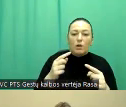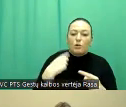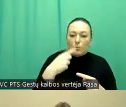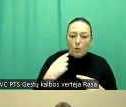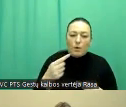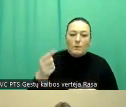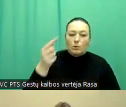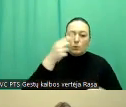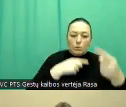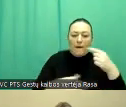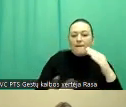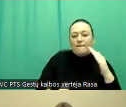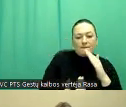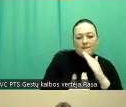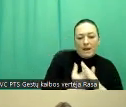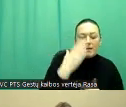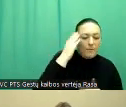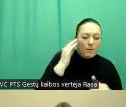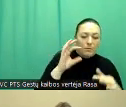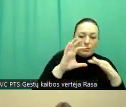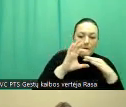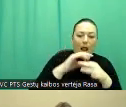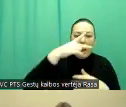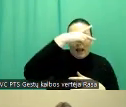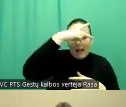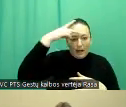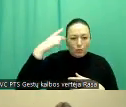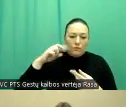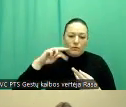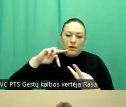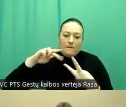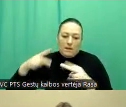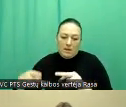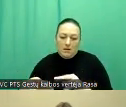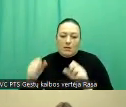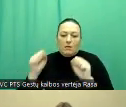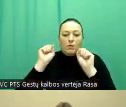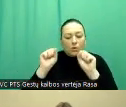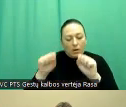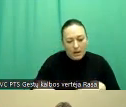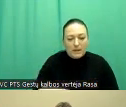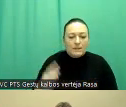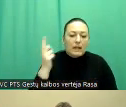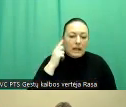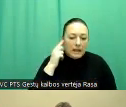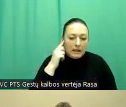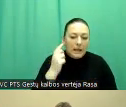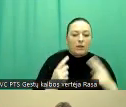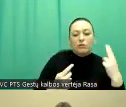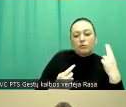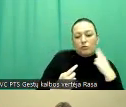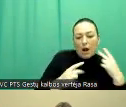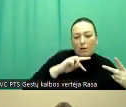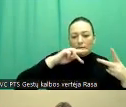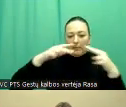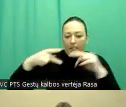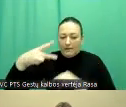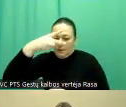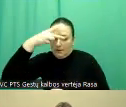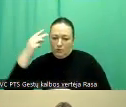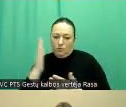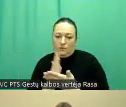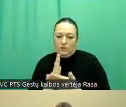vėl įsijungti lietuvišką kanalą, kuriame galėsite girdėti vertimą iš anglų į lietuvių kalbą. Ir apačioje